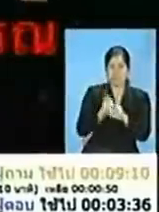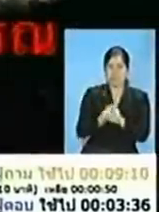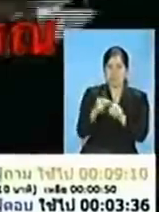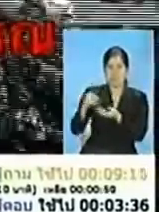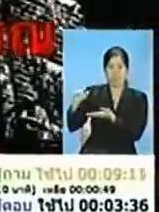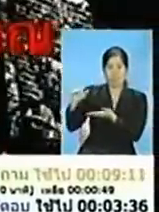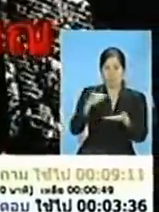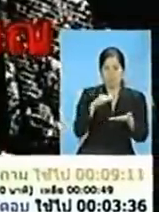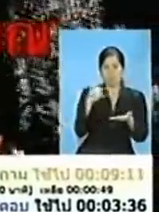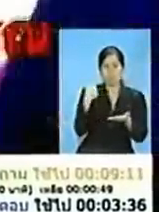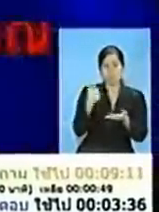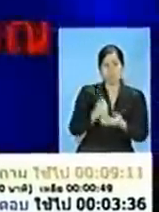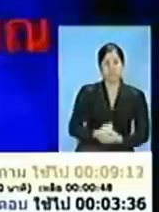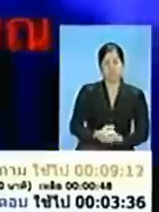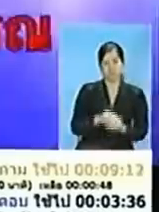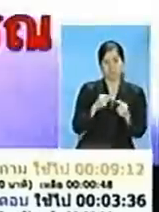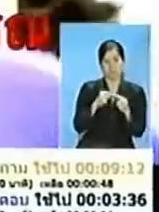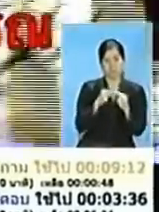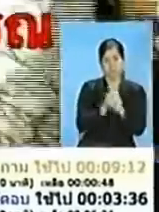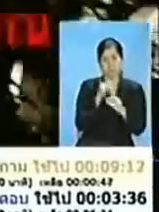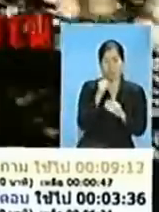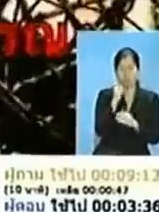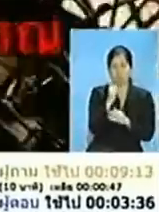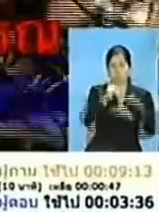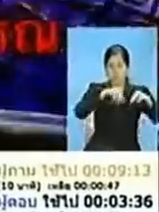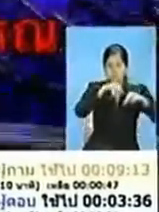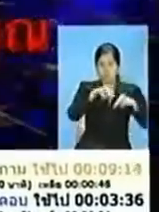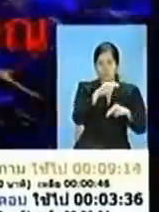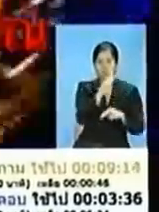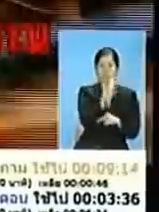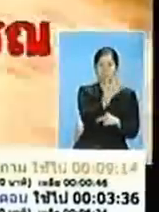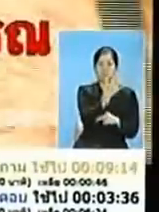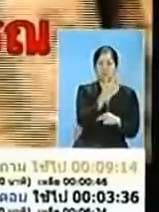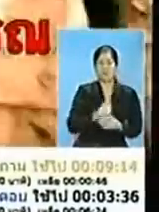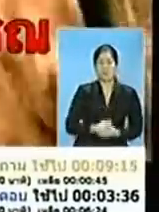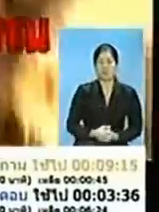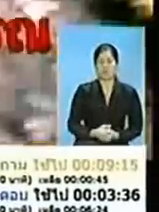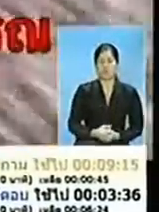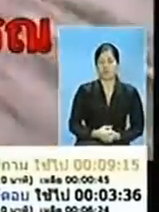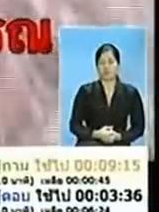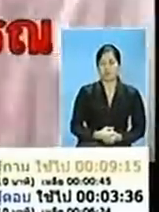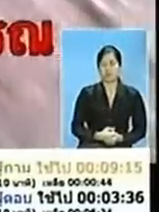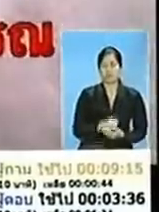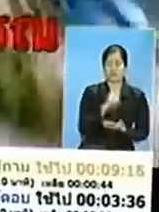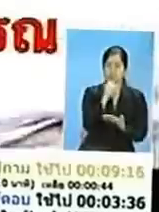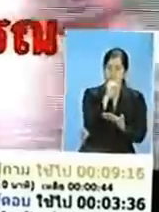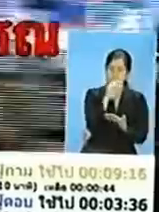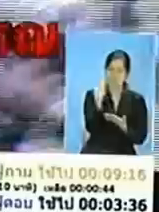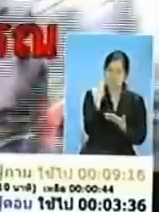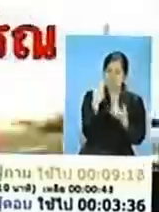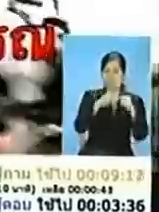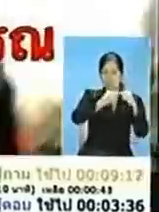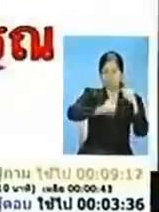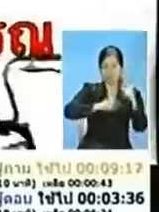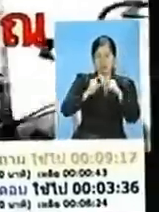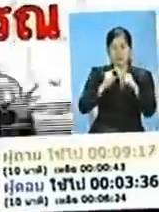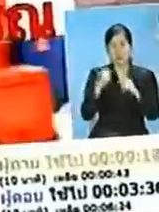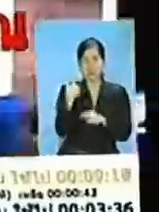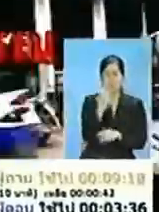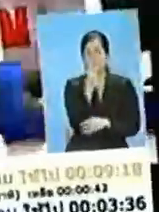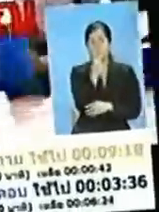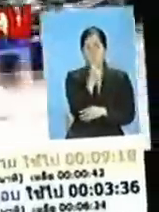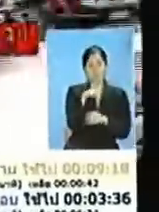ไม่เห็นลงผ่านตม.นี่นายบอกเมื่อกี้บอกเอาบุญบอกมีนู่นมีนี่เอาดีกว่าเดินผ่านเนี่ย